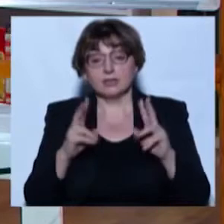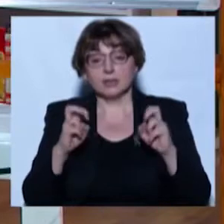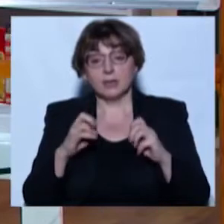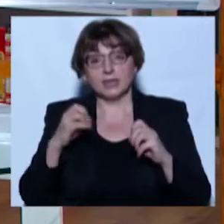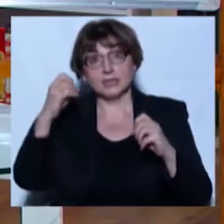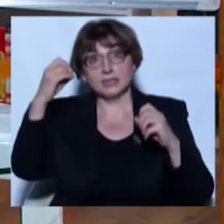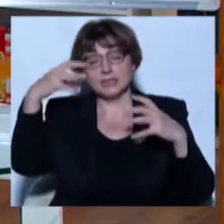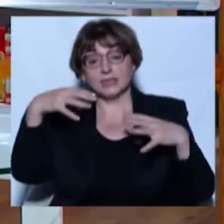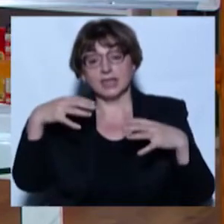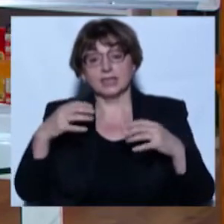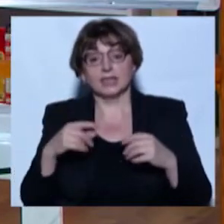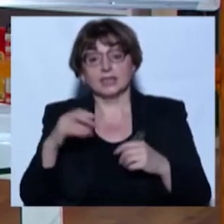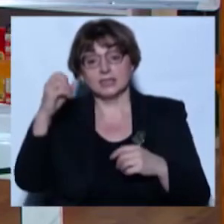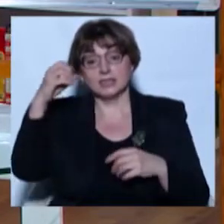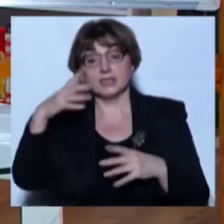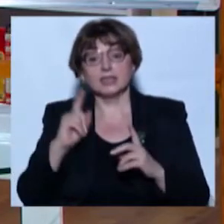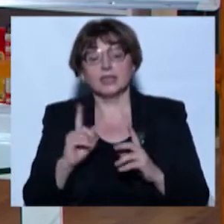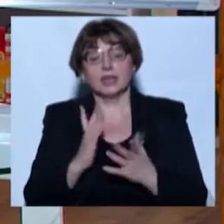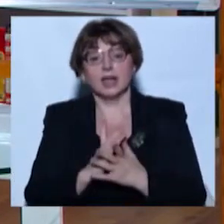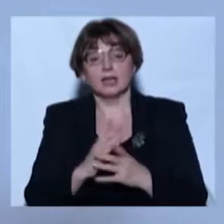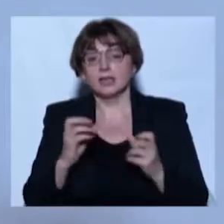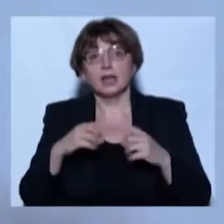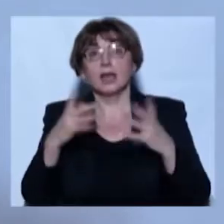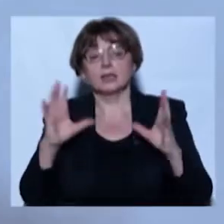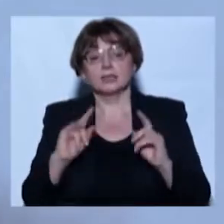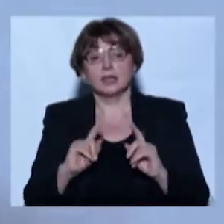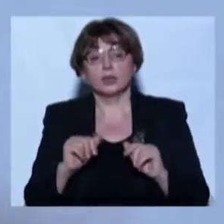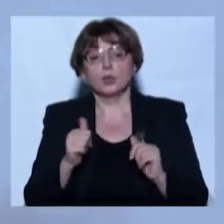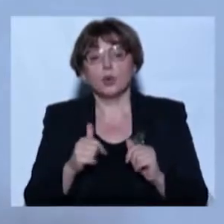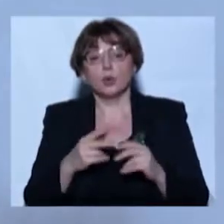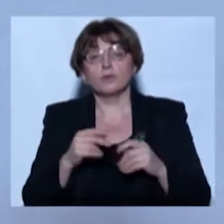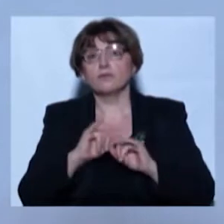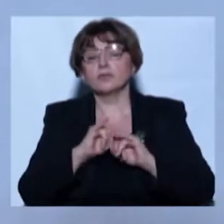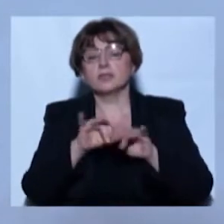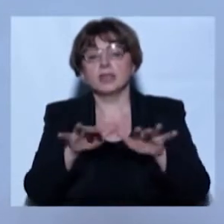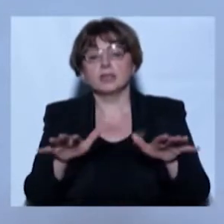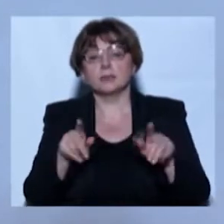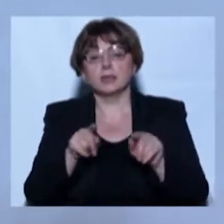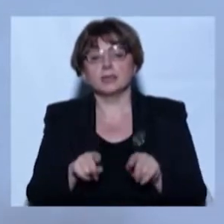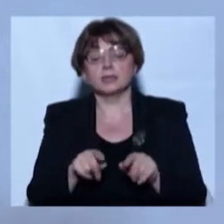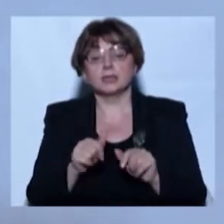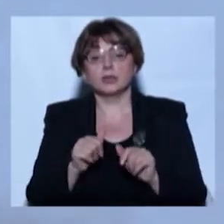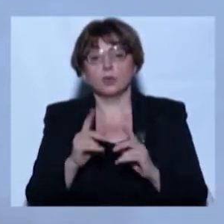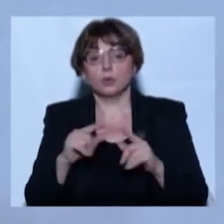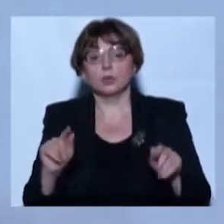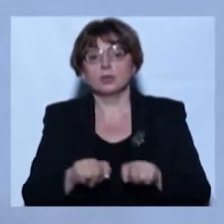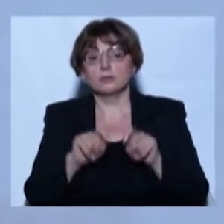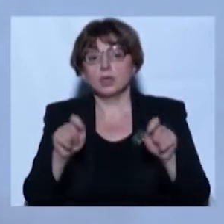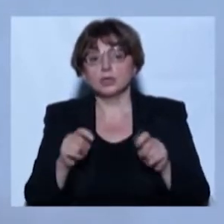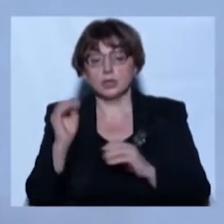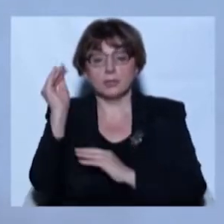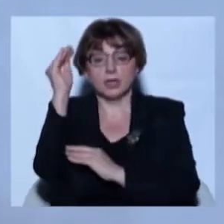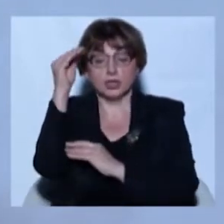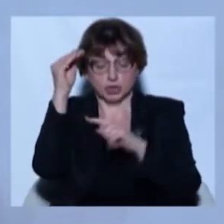თემა. Თქვენ დღეს შეიტყობთ, რა არის სინათლე, როგორ ვრცელდება ის და როგორ ჩნდება